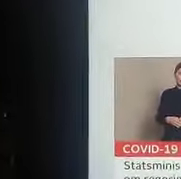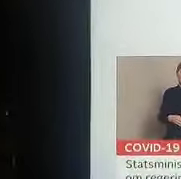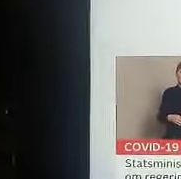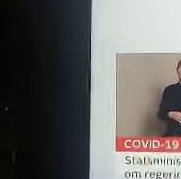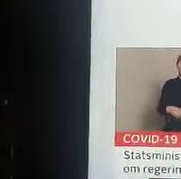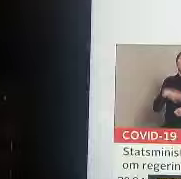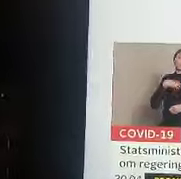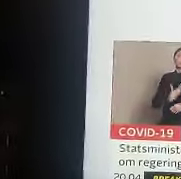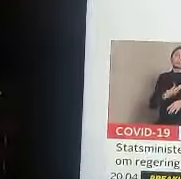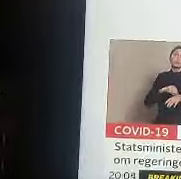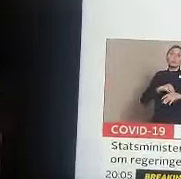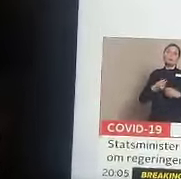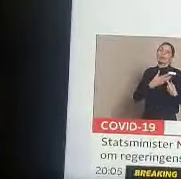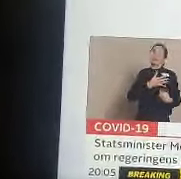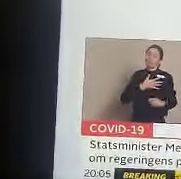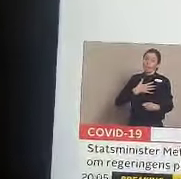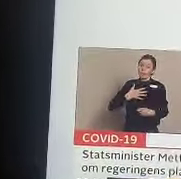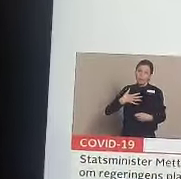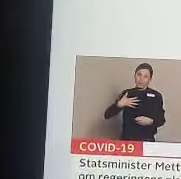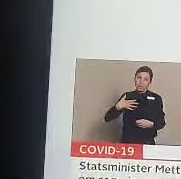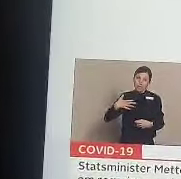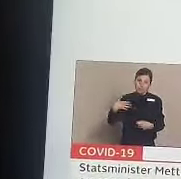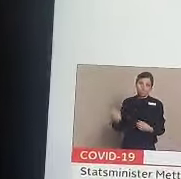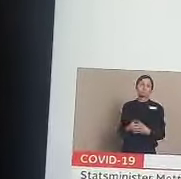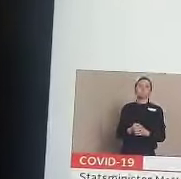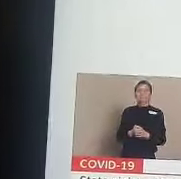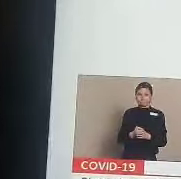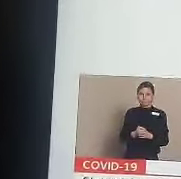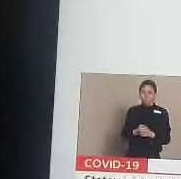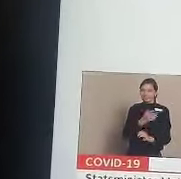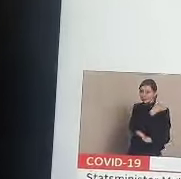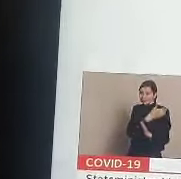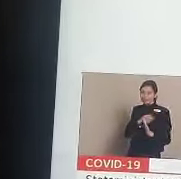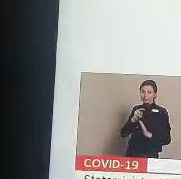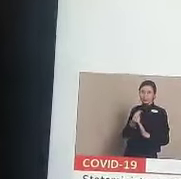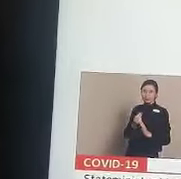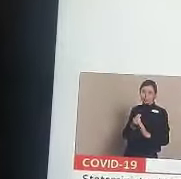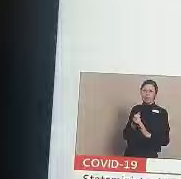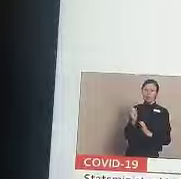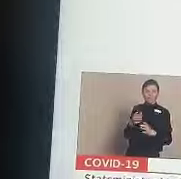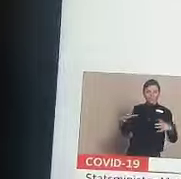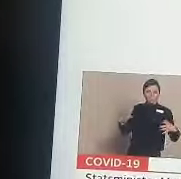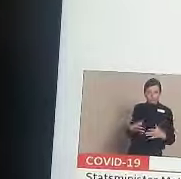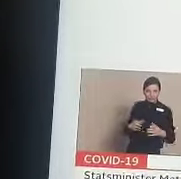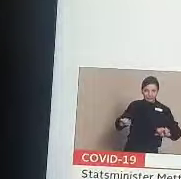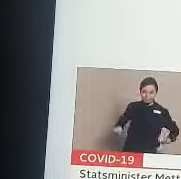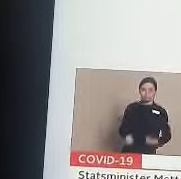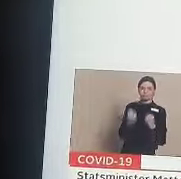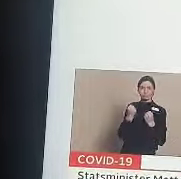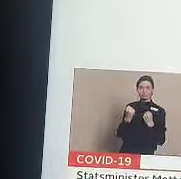ما زالت تتحدث عن الحجر الصحي في مملكة الدنمارك، حيث تقوم بنشر